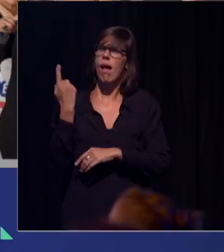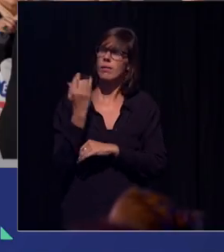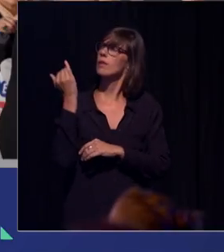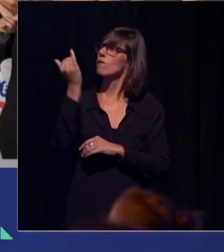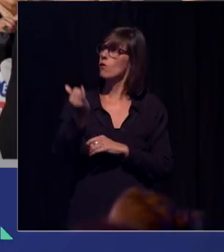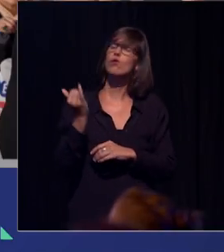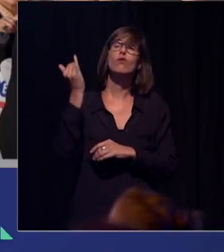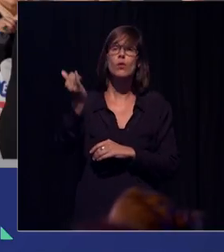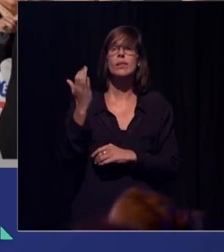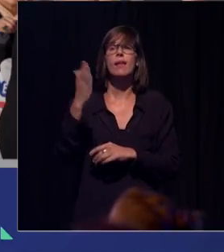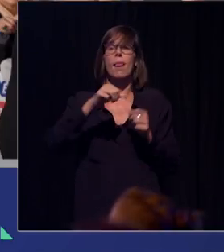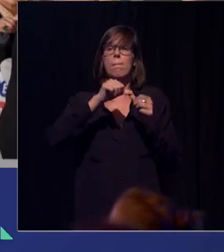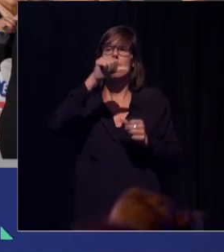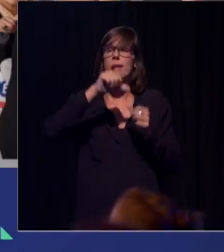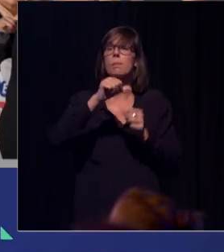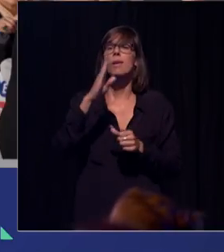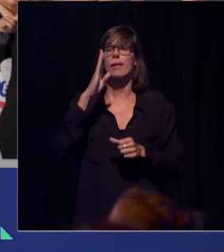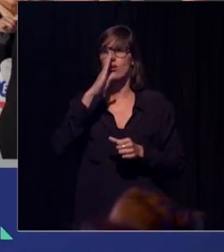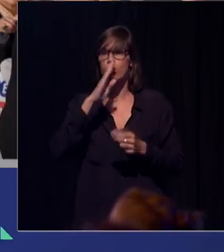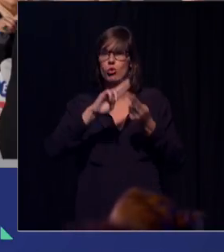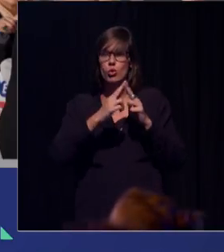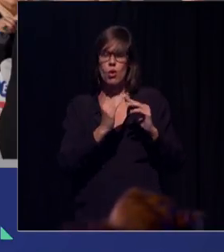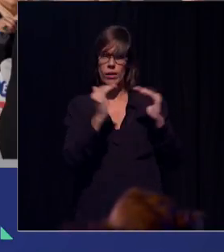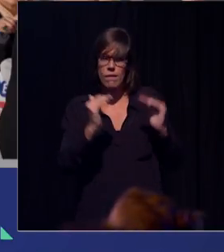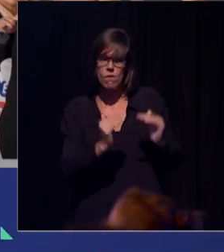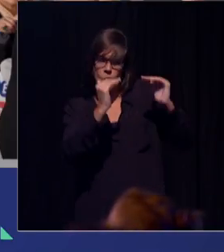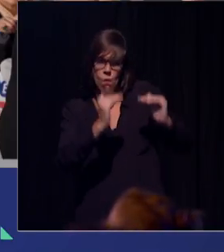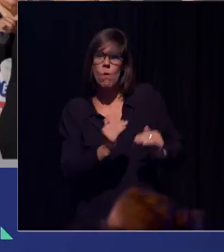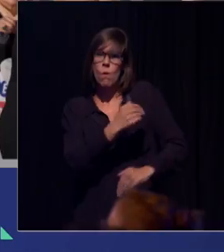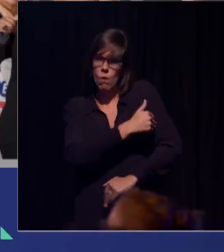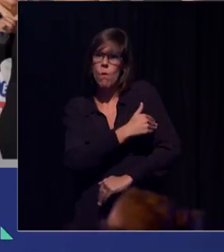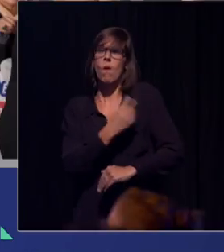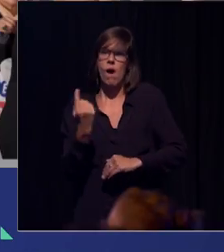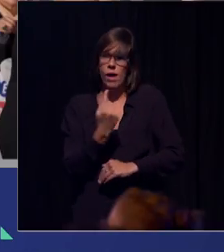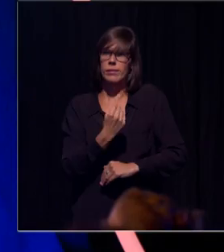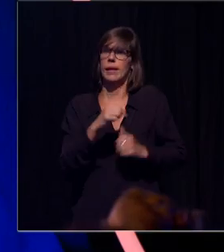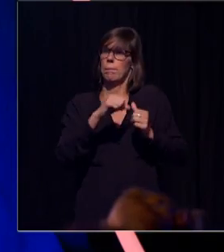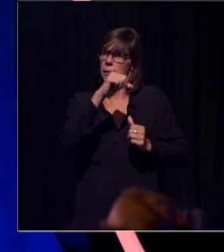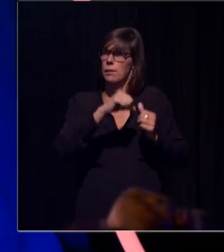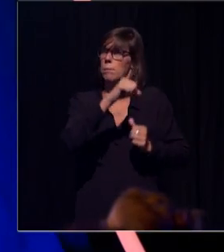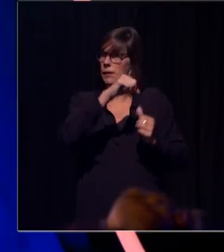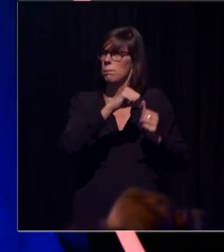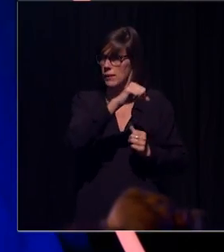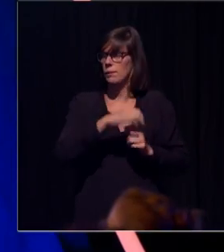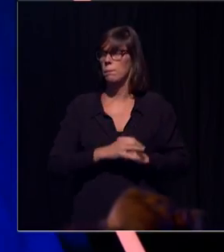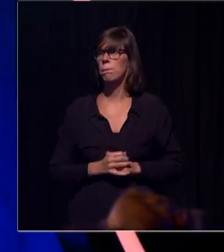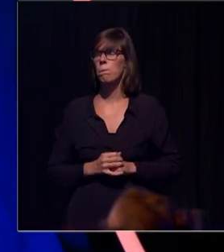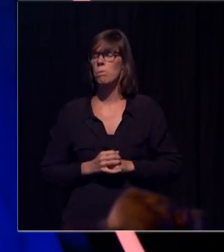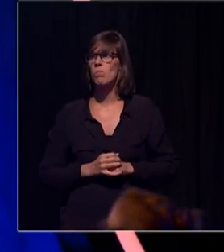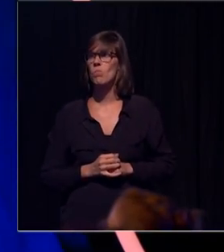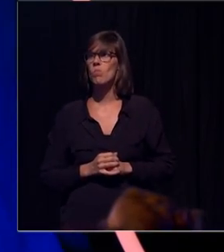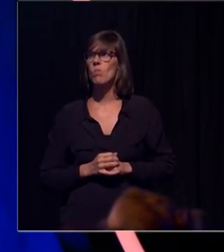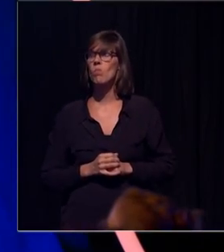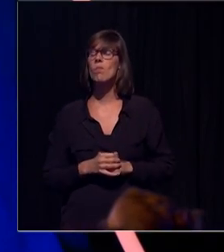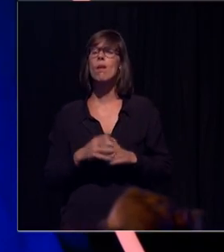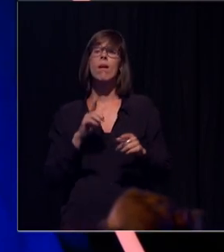en die witte sticker, dat is eigenlijk een toestel dat continu de bloedsuiker gaat meten. Continu het suikergehalte onder